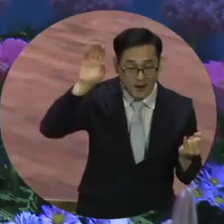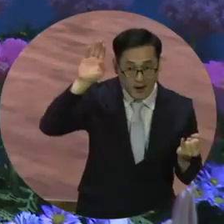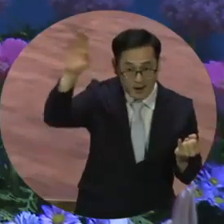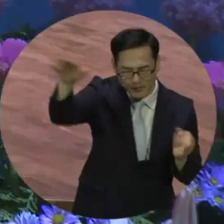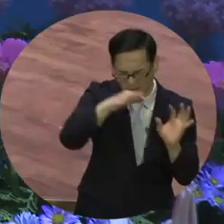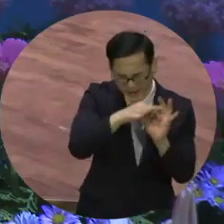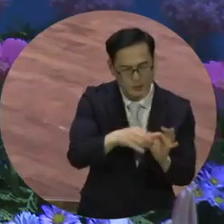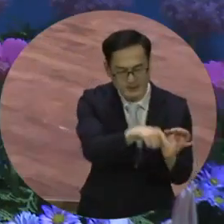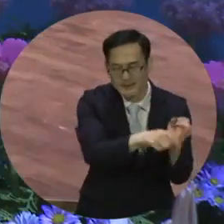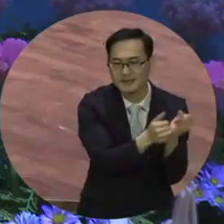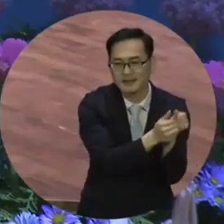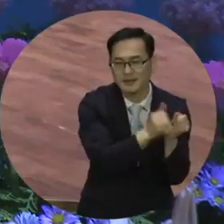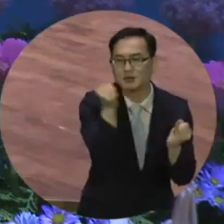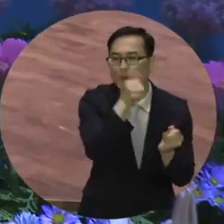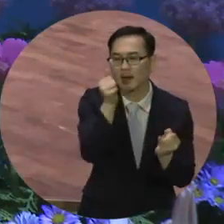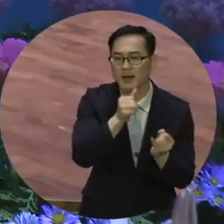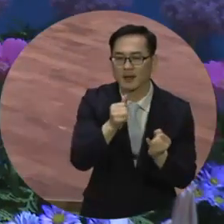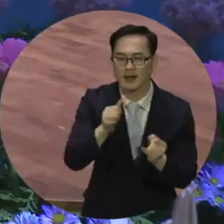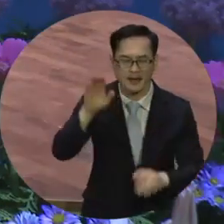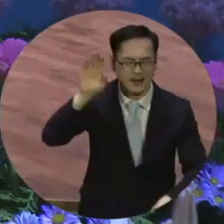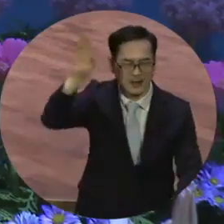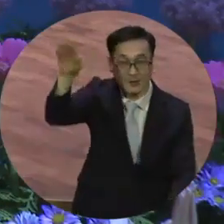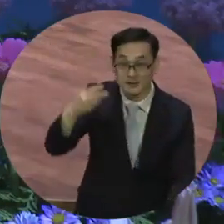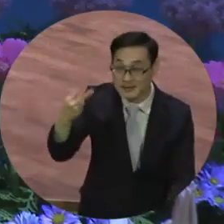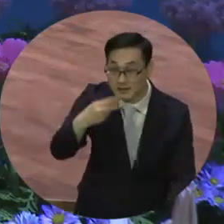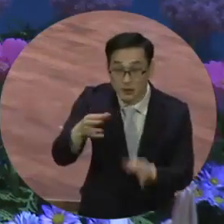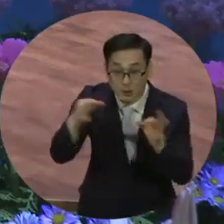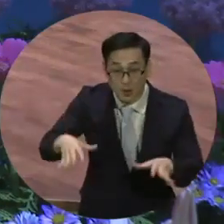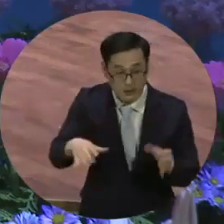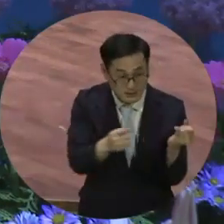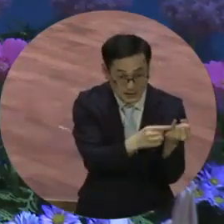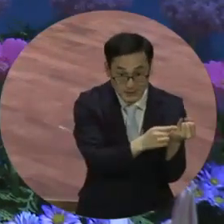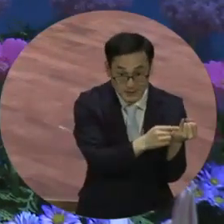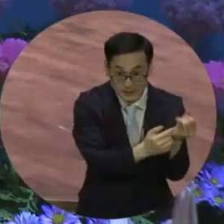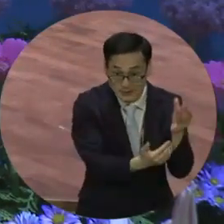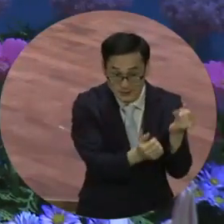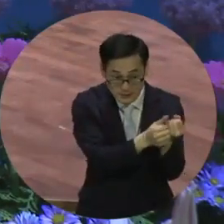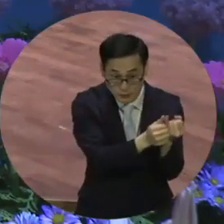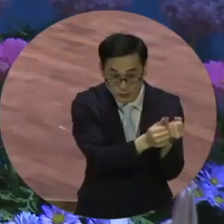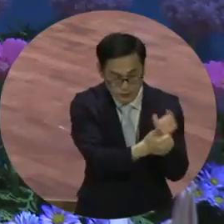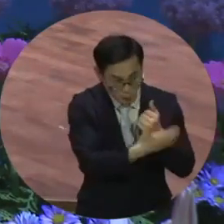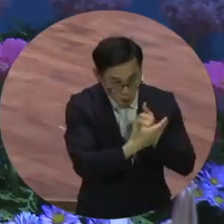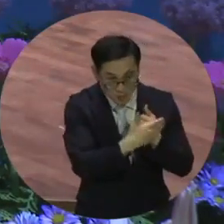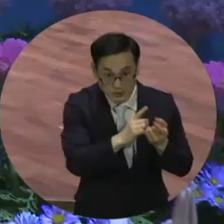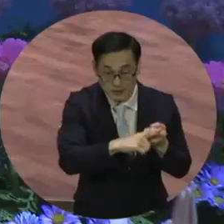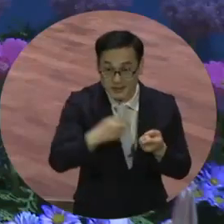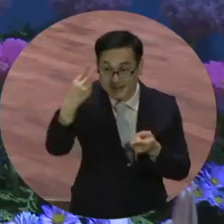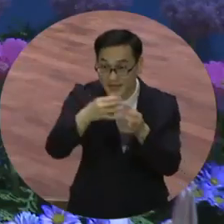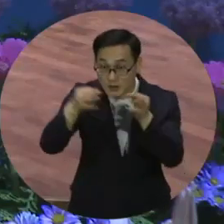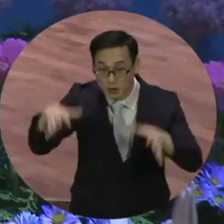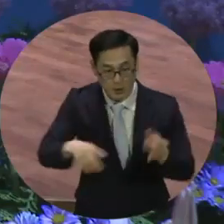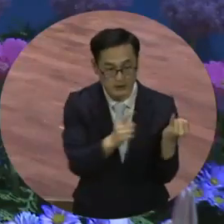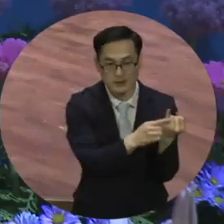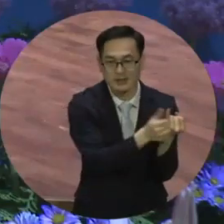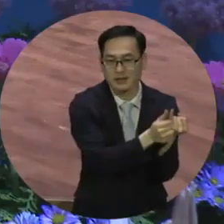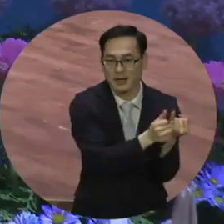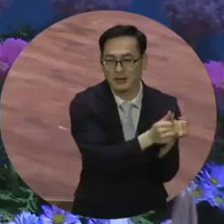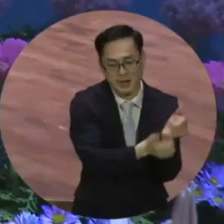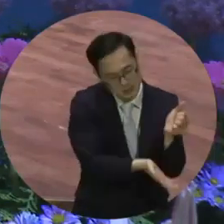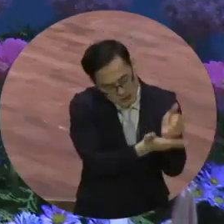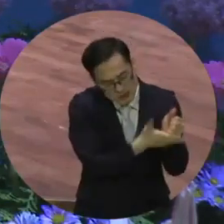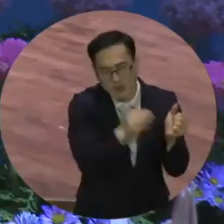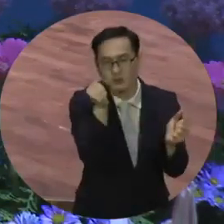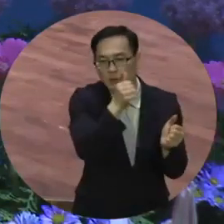합니다. 2000년 동안 지금 이걸 무슨 축복을 하냐? 절대 축복이라 그래요.